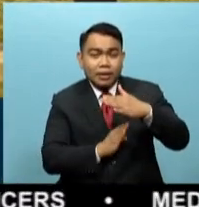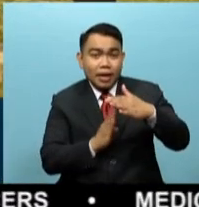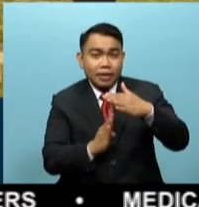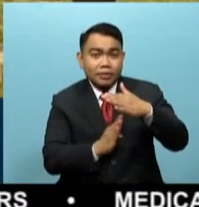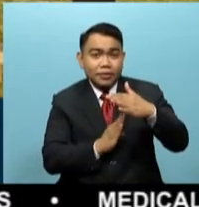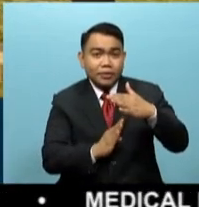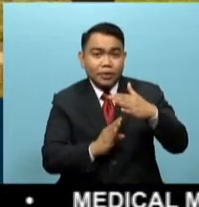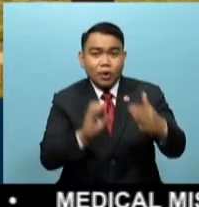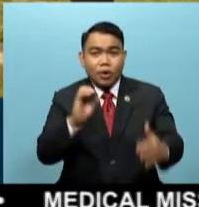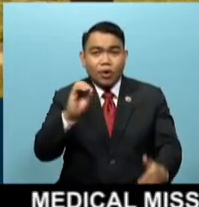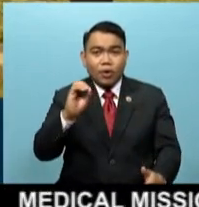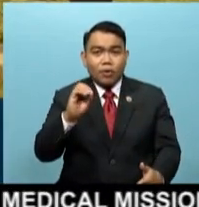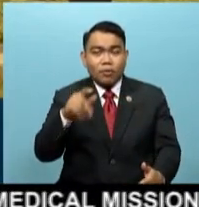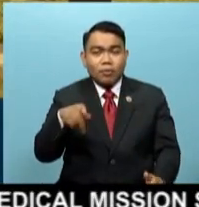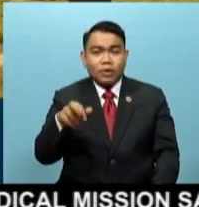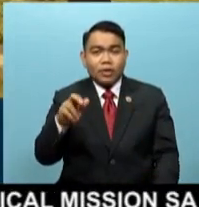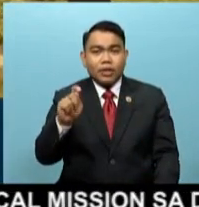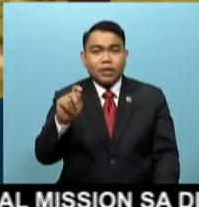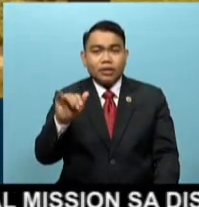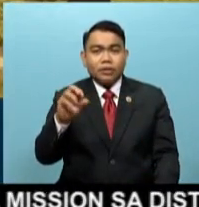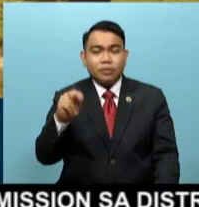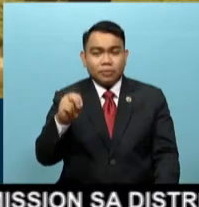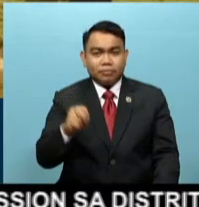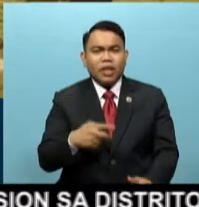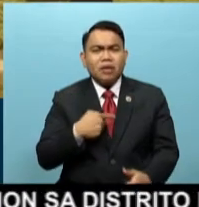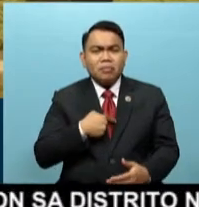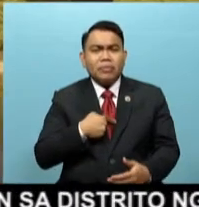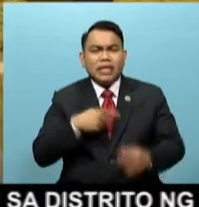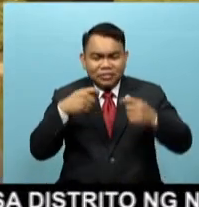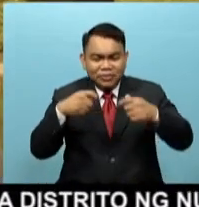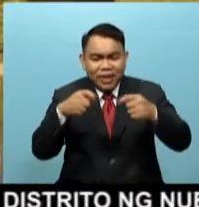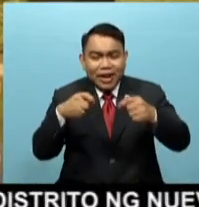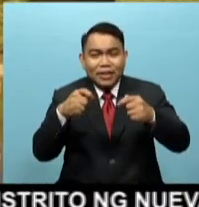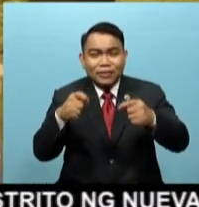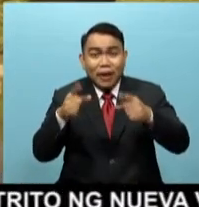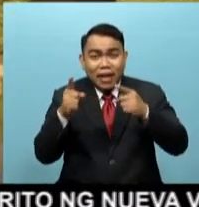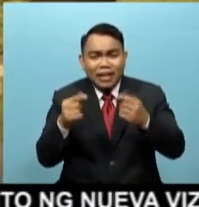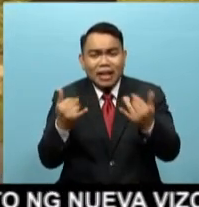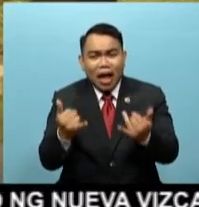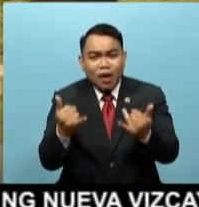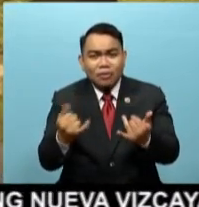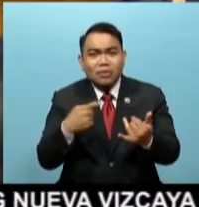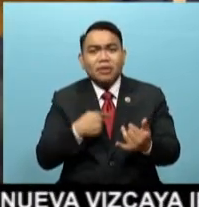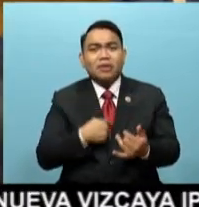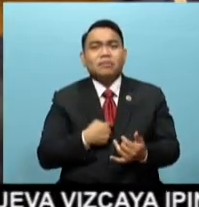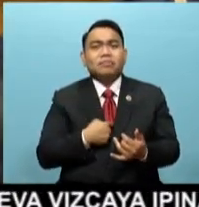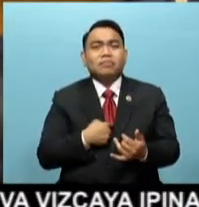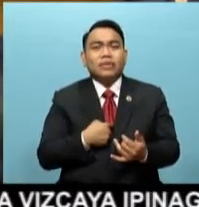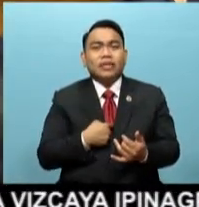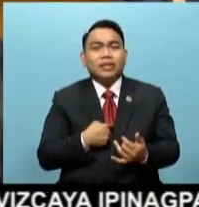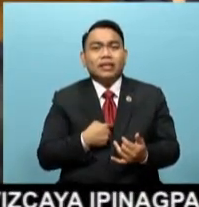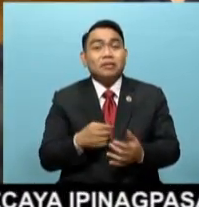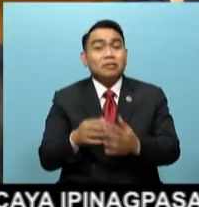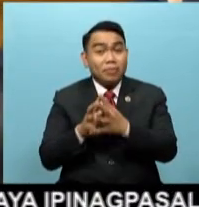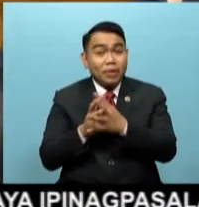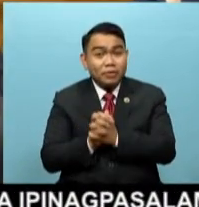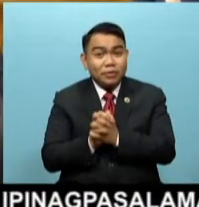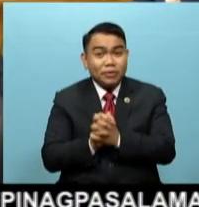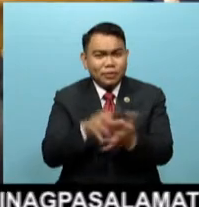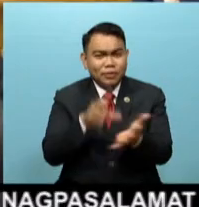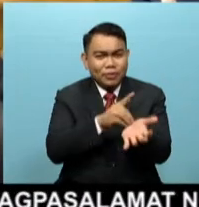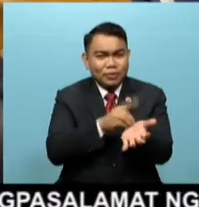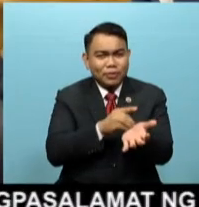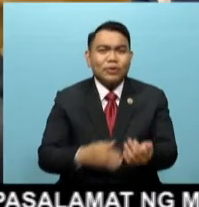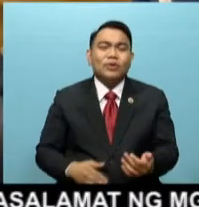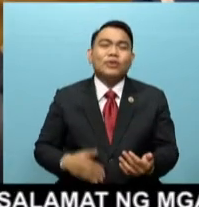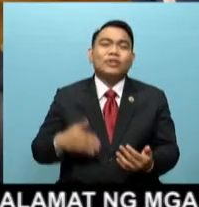sa pagtupad. Pinilit ko lang po talaga makatupad ngayong araw na to. Nakiusap po ako sa doktor ko na bukas ako operahan,